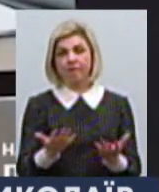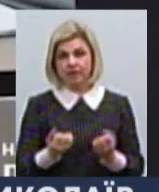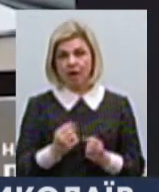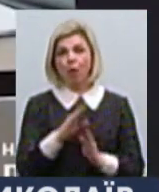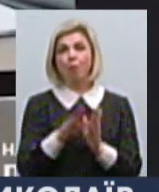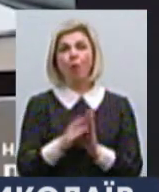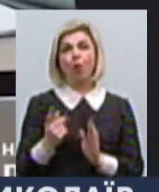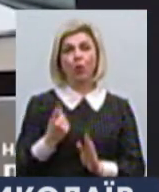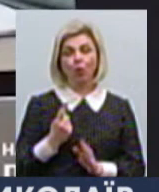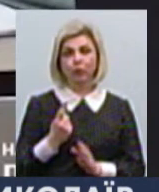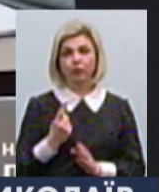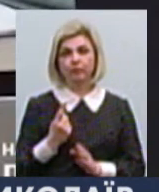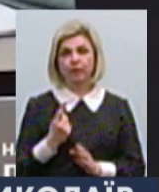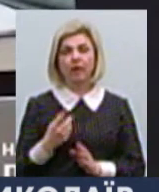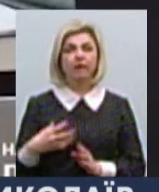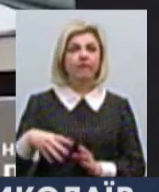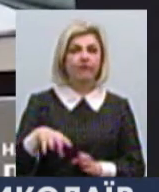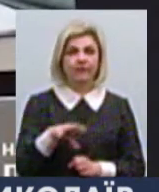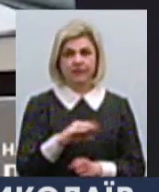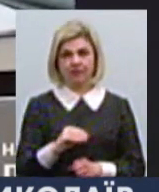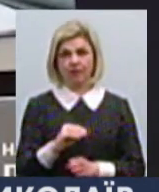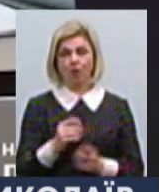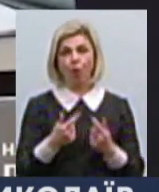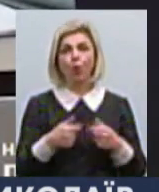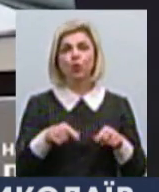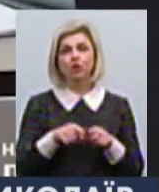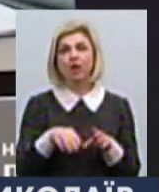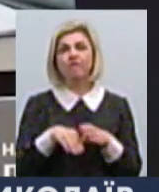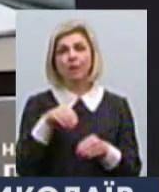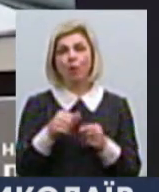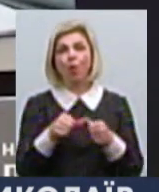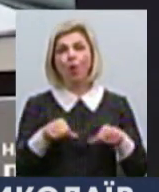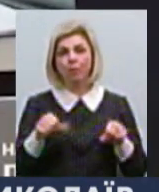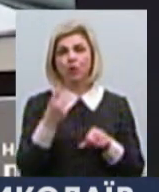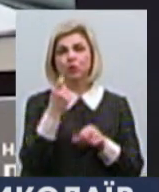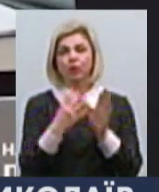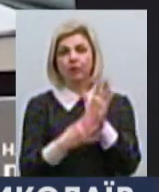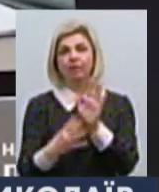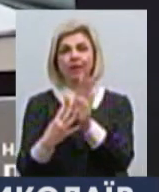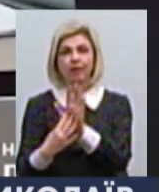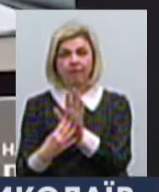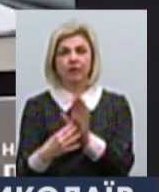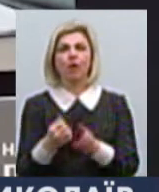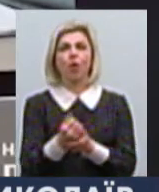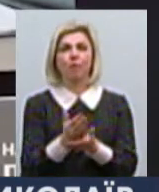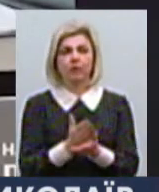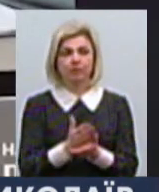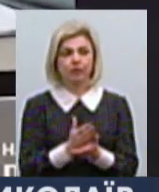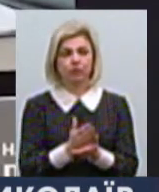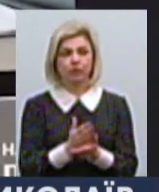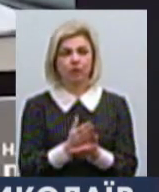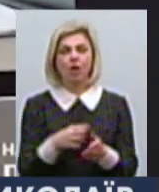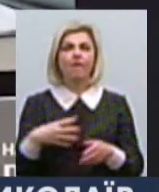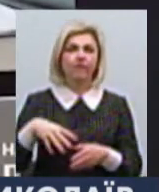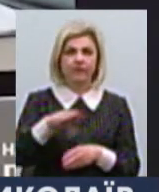охорону всі окружні виборчі комісії, їх 199, забезпечує по